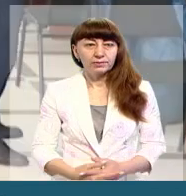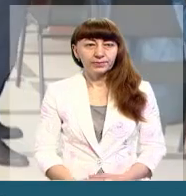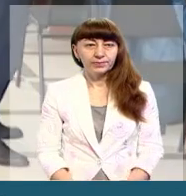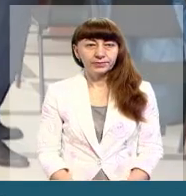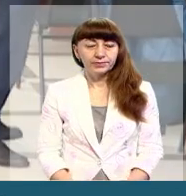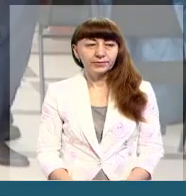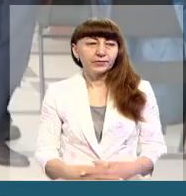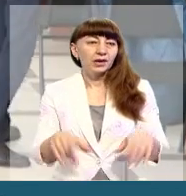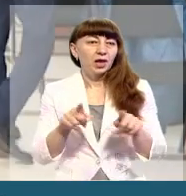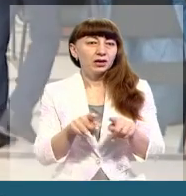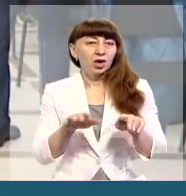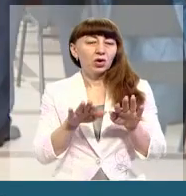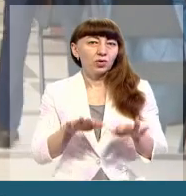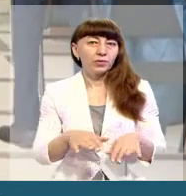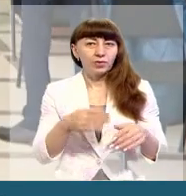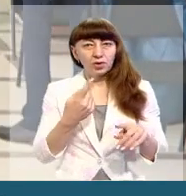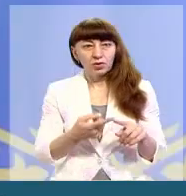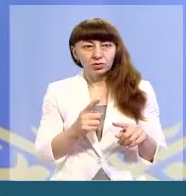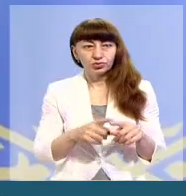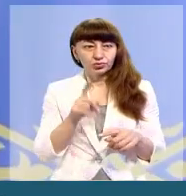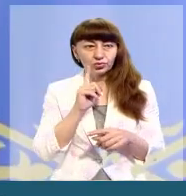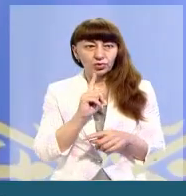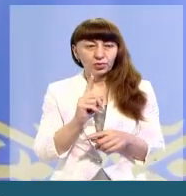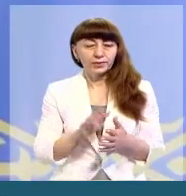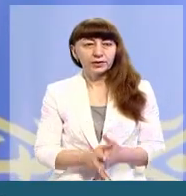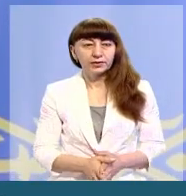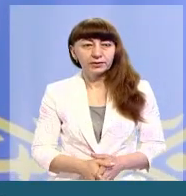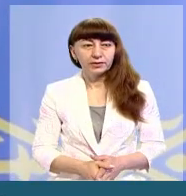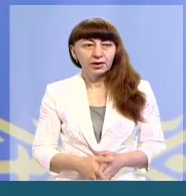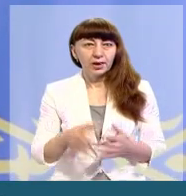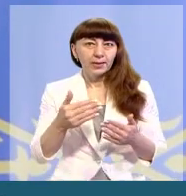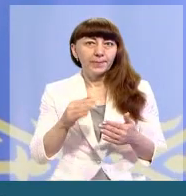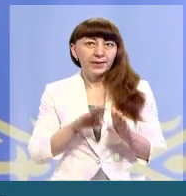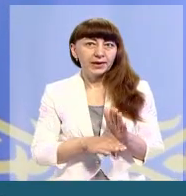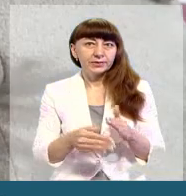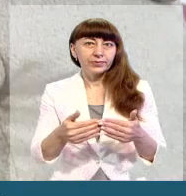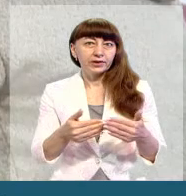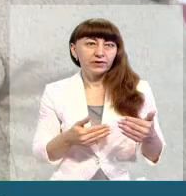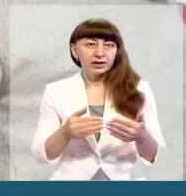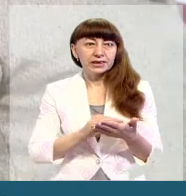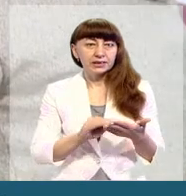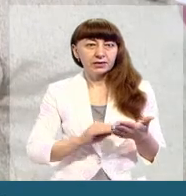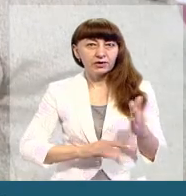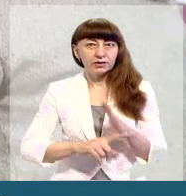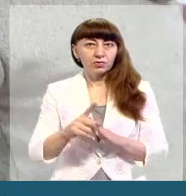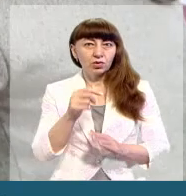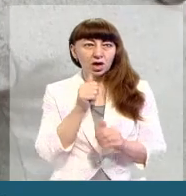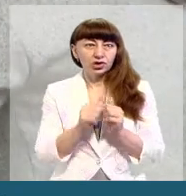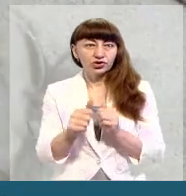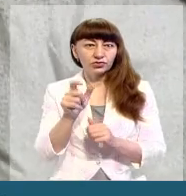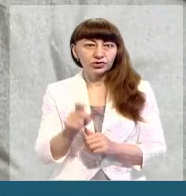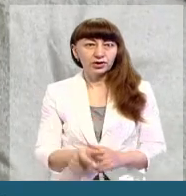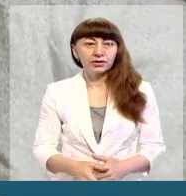мәселелерді шешу немесе өзге де құқықтық және әлеуметтік көмек алу үшін алдын ала жазылусыз жүгінуге арналған. Сондай-ақ